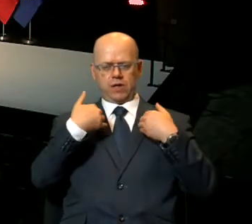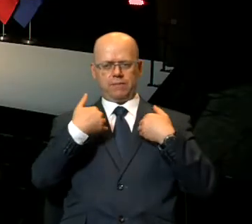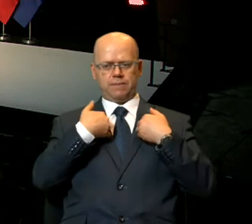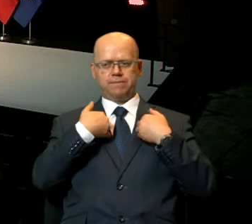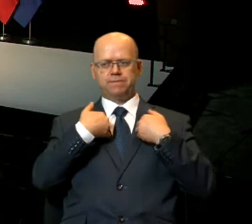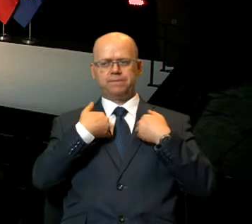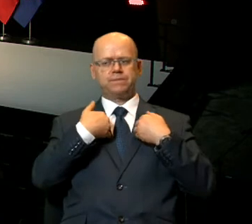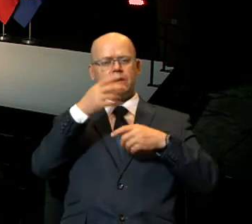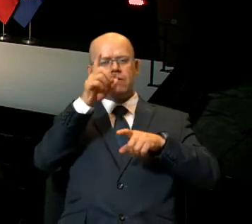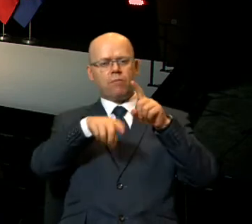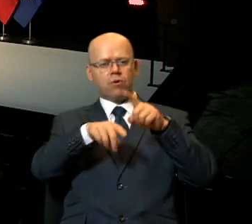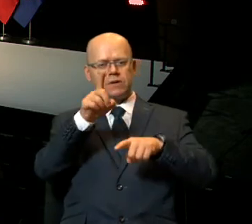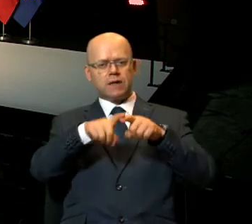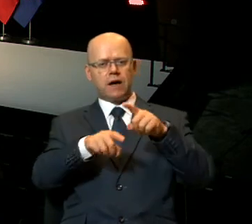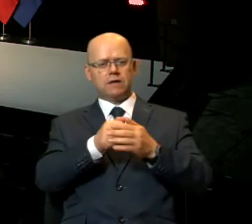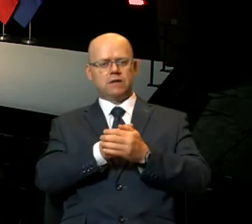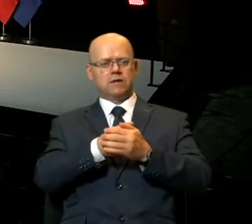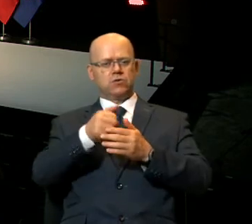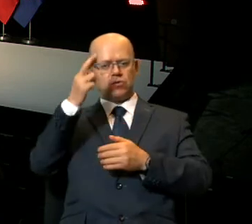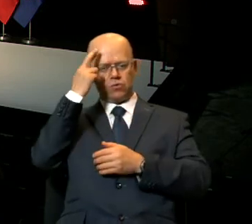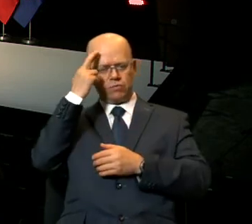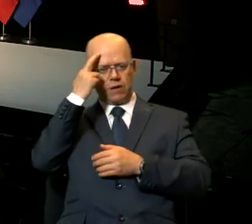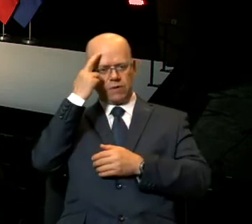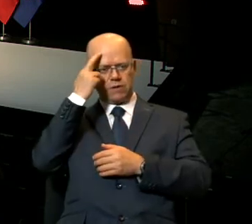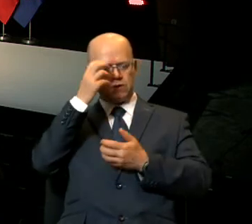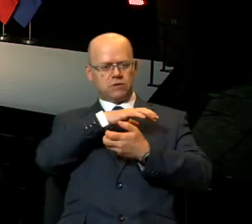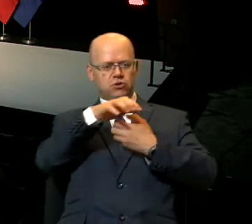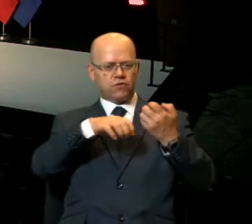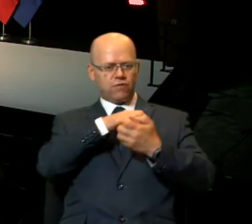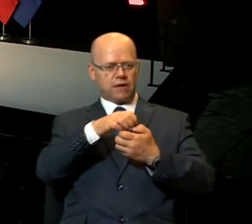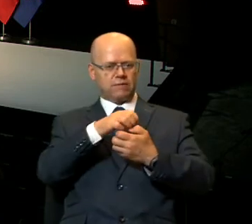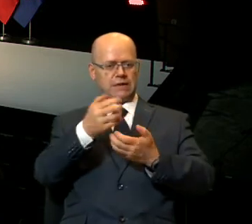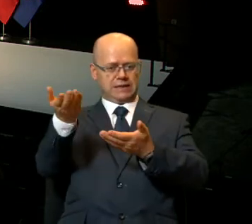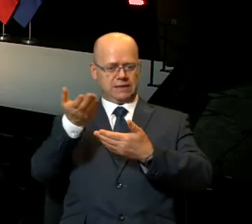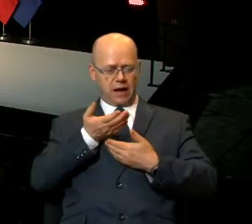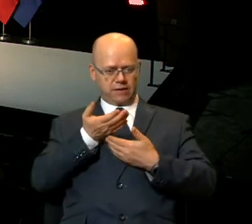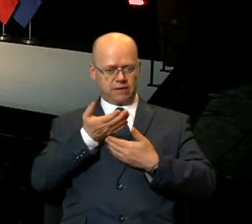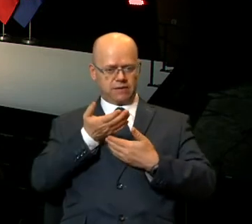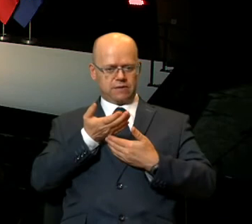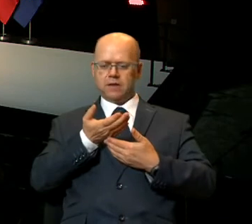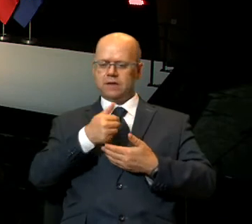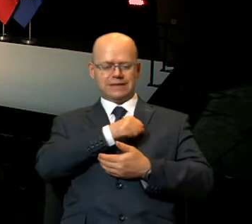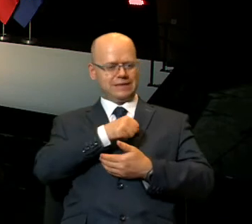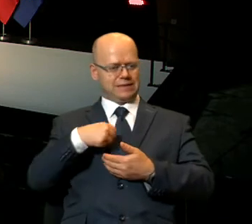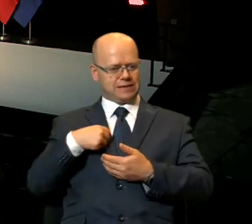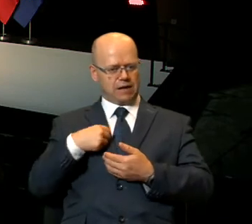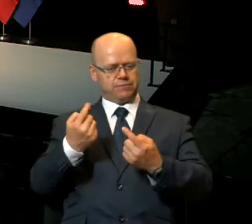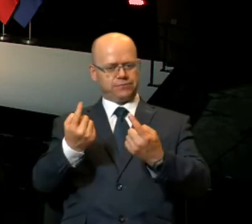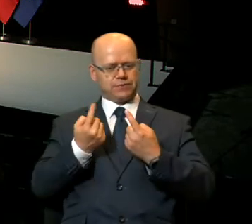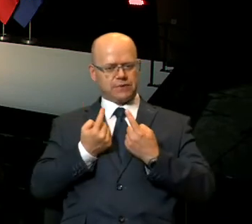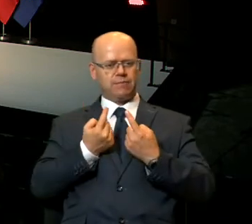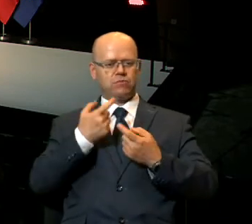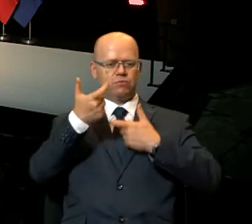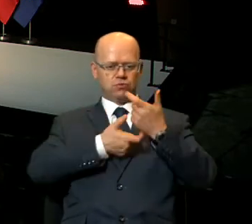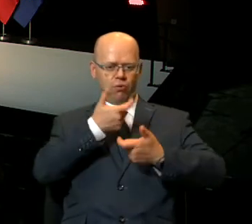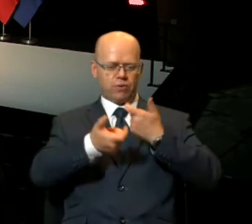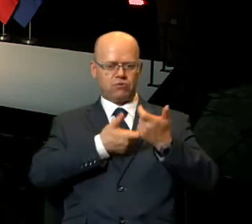Polityka jest skutkiem zdania sobie sprawy, że nasz świat nie jest dany. Musimy go stworzyć, możemy go stworzyć, ponieważ ludzie